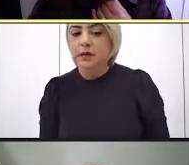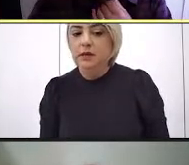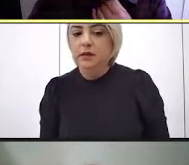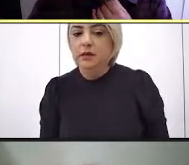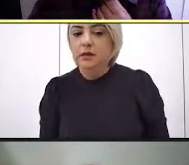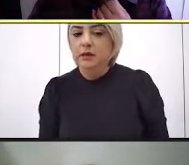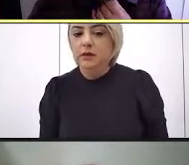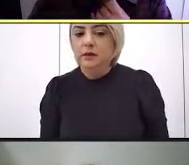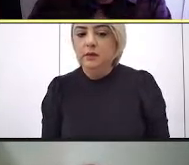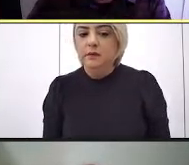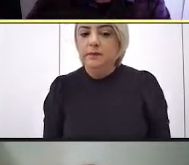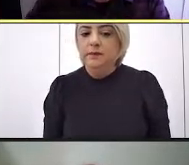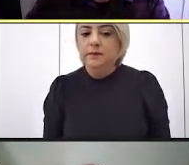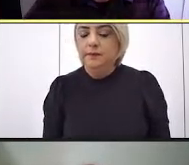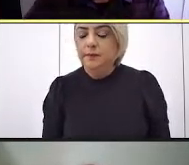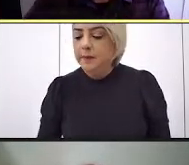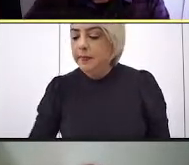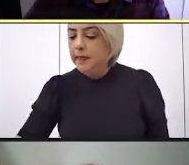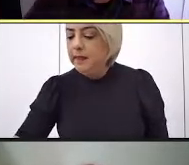Recording in progress.